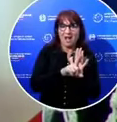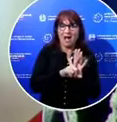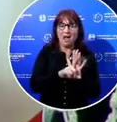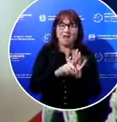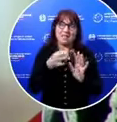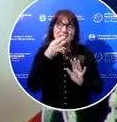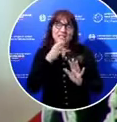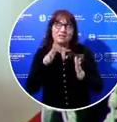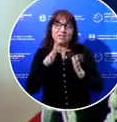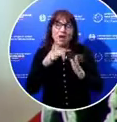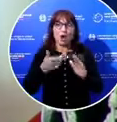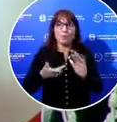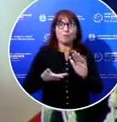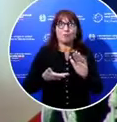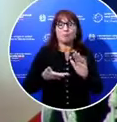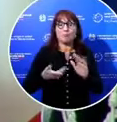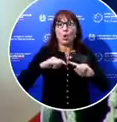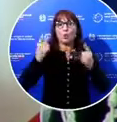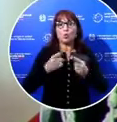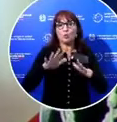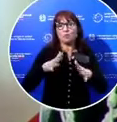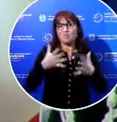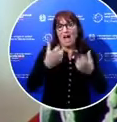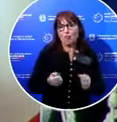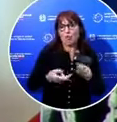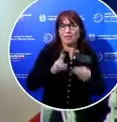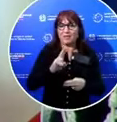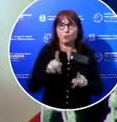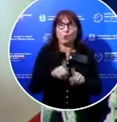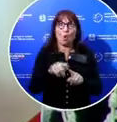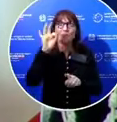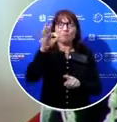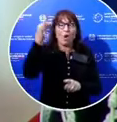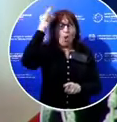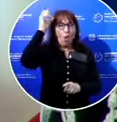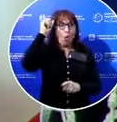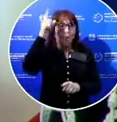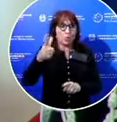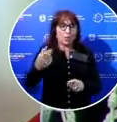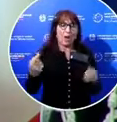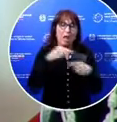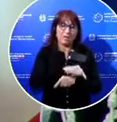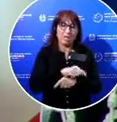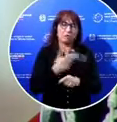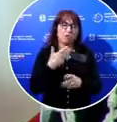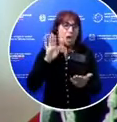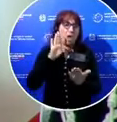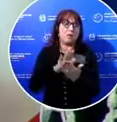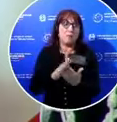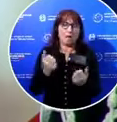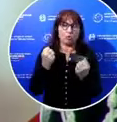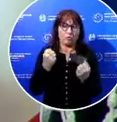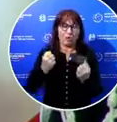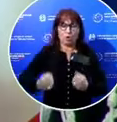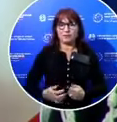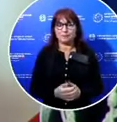quasi maggiormente accettate per questo confine culturale, ma che invece hanno un effetto di un impatto notevole.